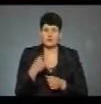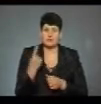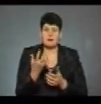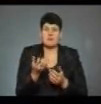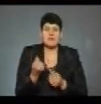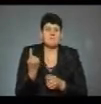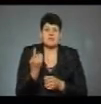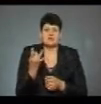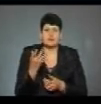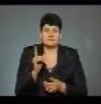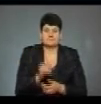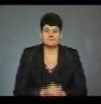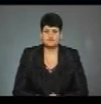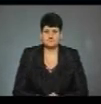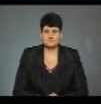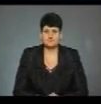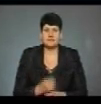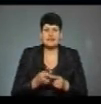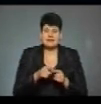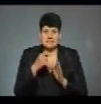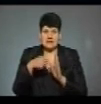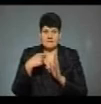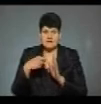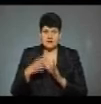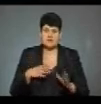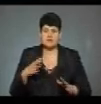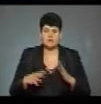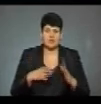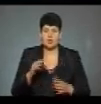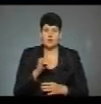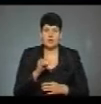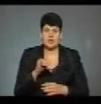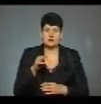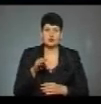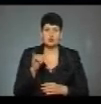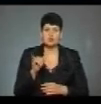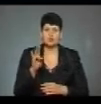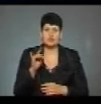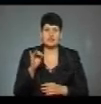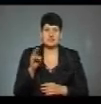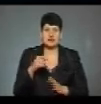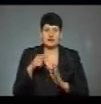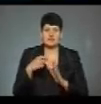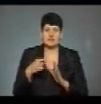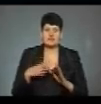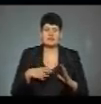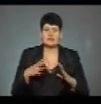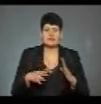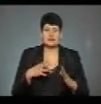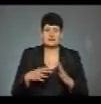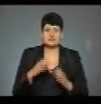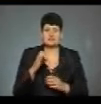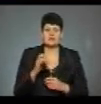вперше. Це відео з тренування Юліанни Туницької. Його відзняла тренерка